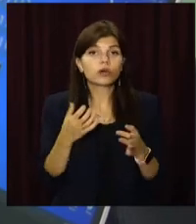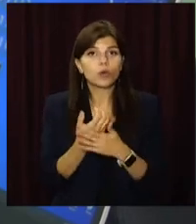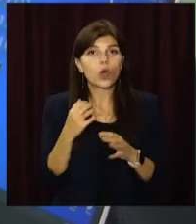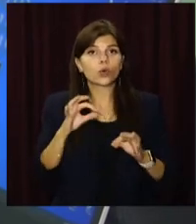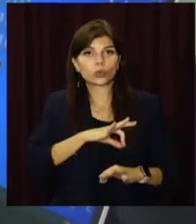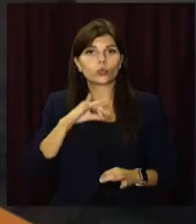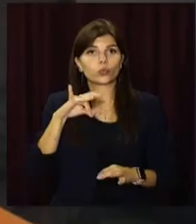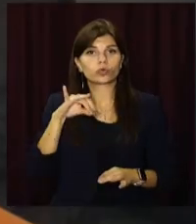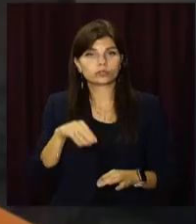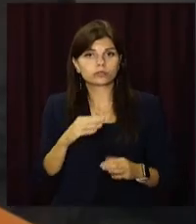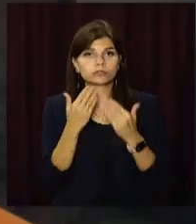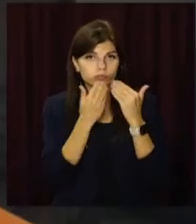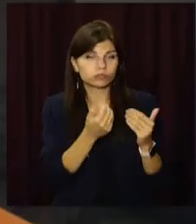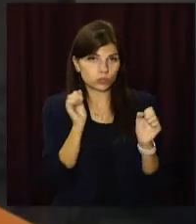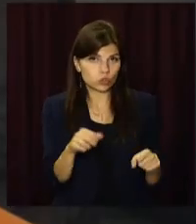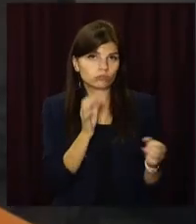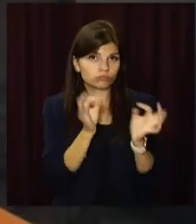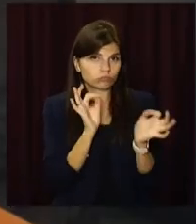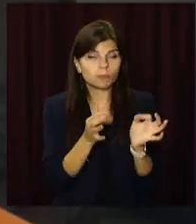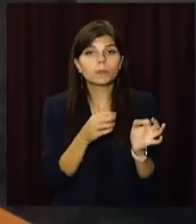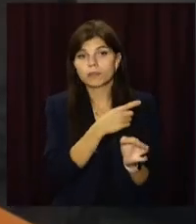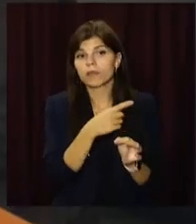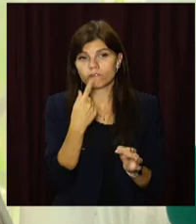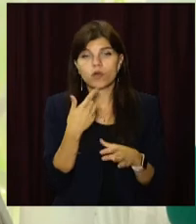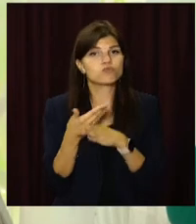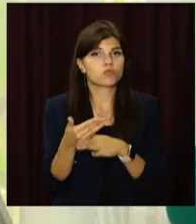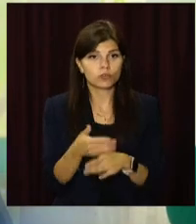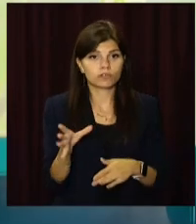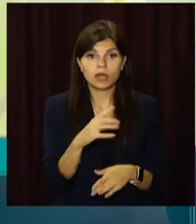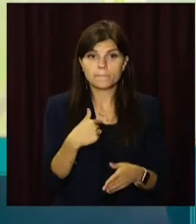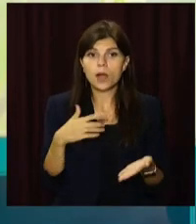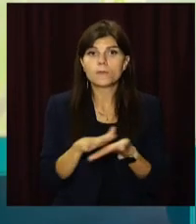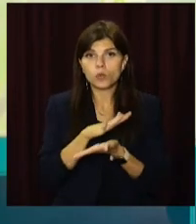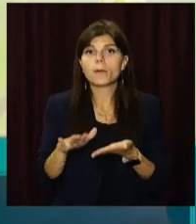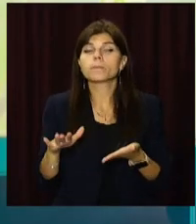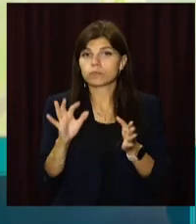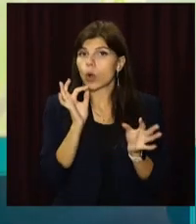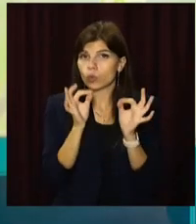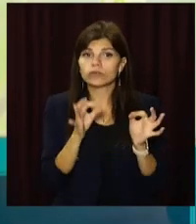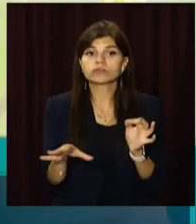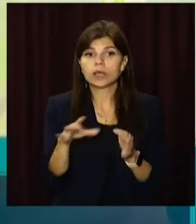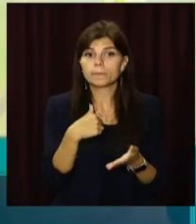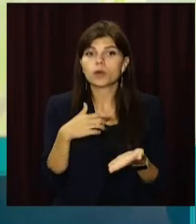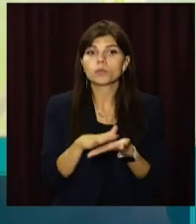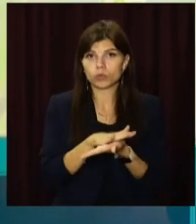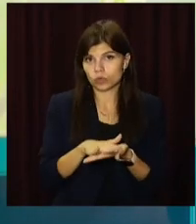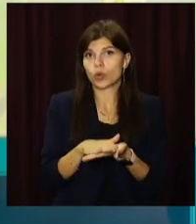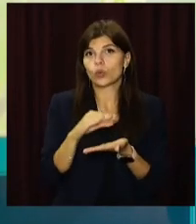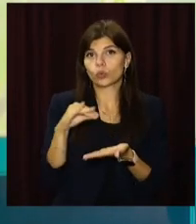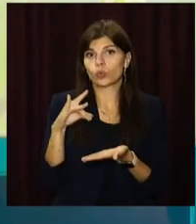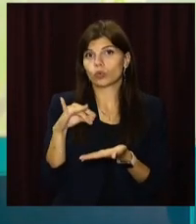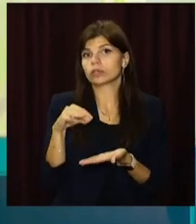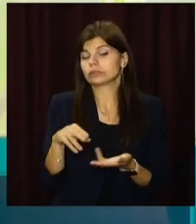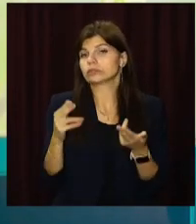центру. Правозахисник Валентин Пашковський говорить, зарадять усім. Ми безплатна юридична консультація, ми безплатні юристи. Тобто